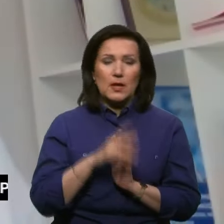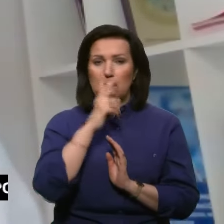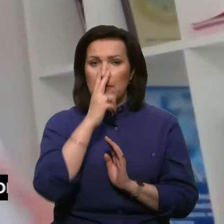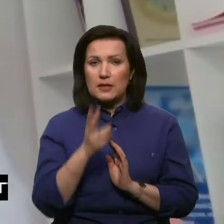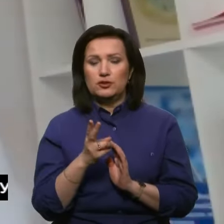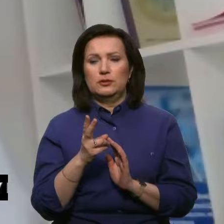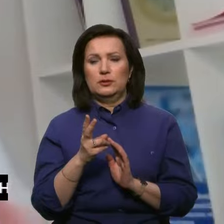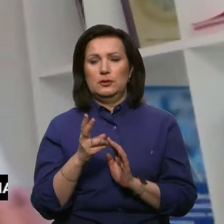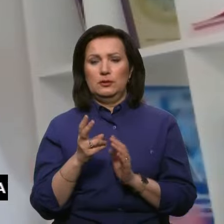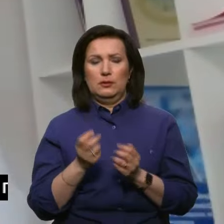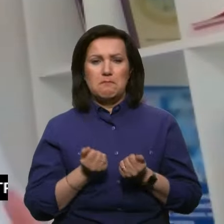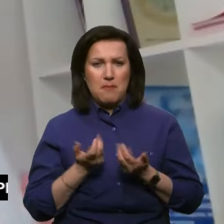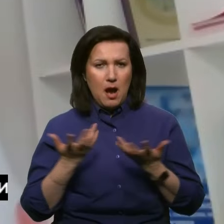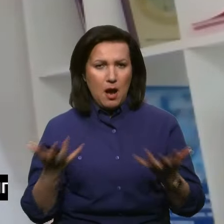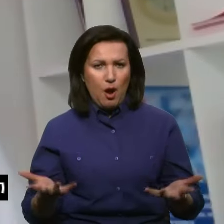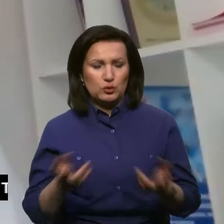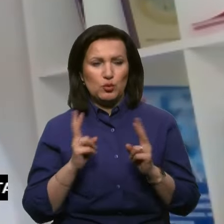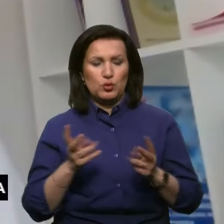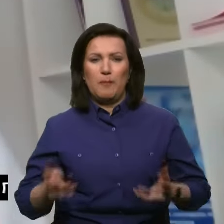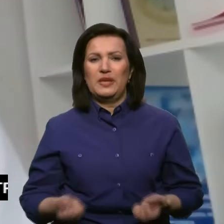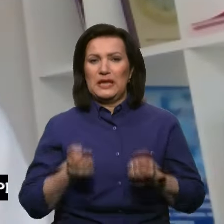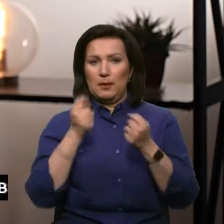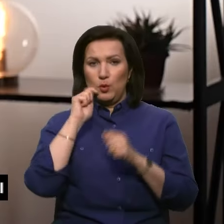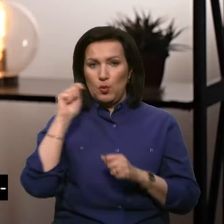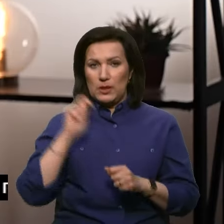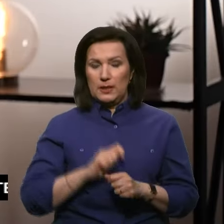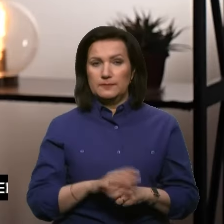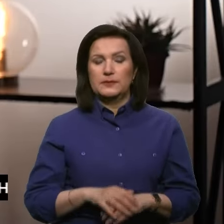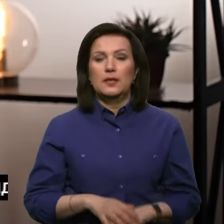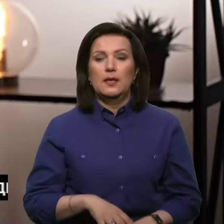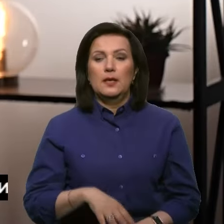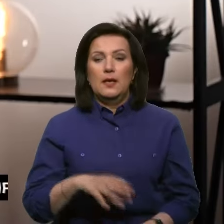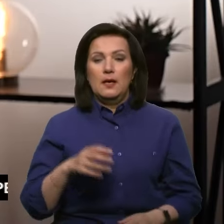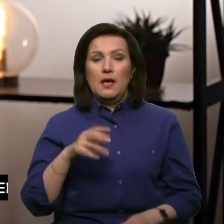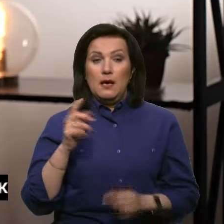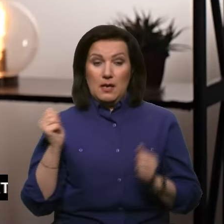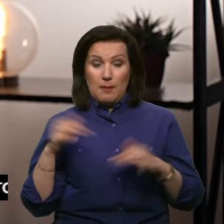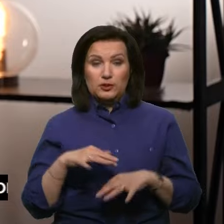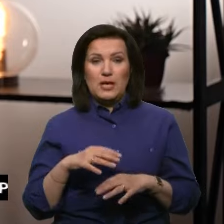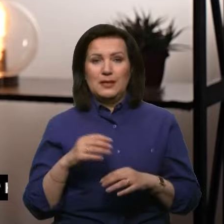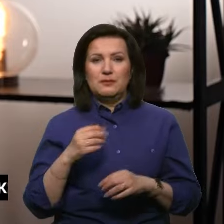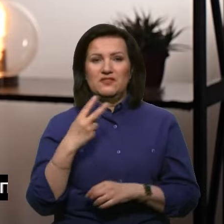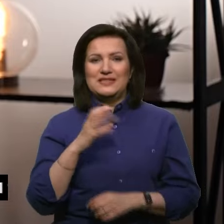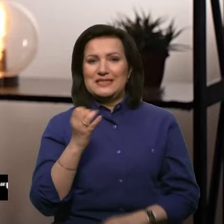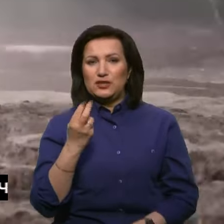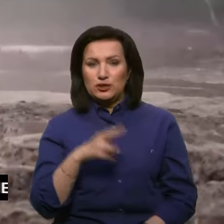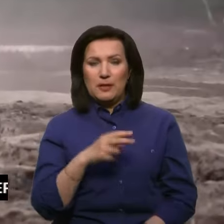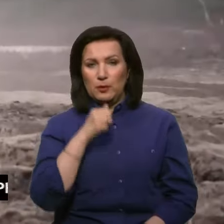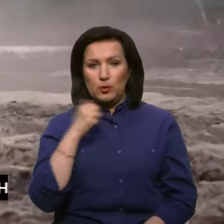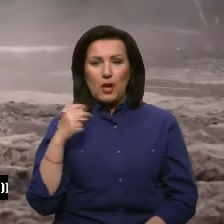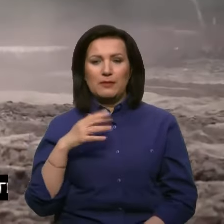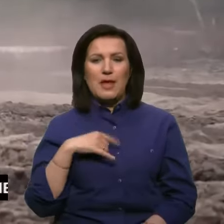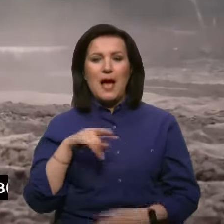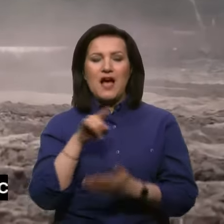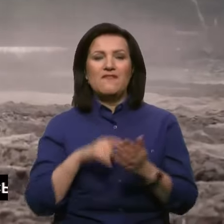бачити масу, скажімо так, да, тих, хто підтримує Україну. «Рамштайн-8» зібрався 20 січня минулого року в Німеччині на авіабазі